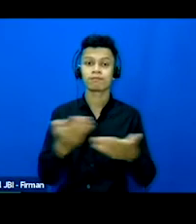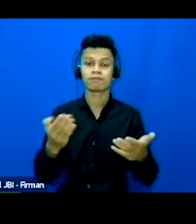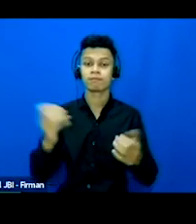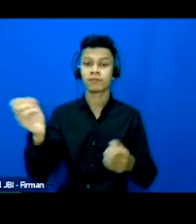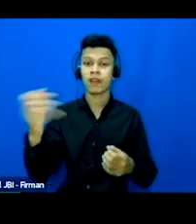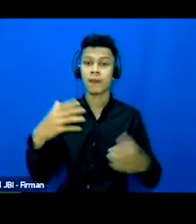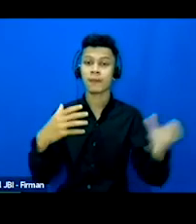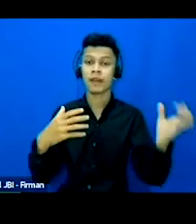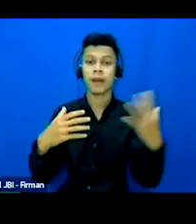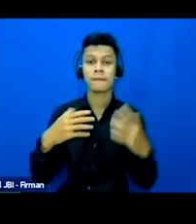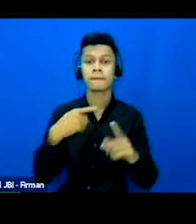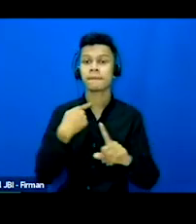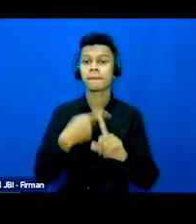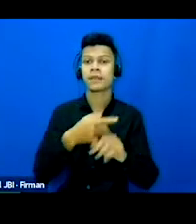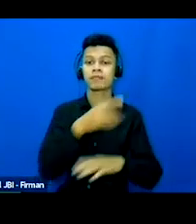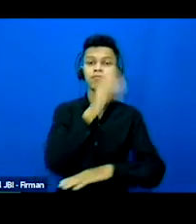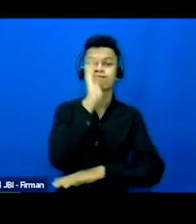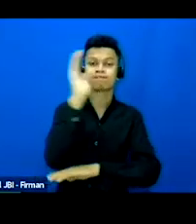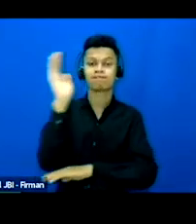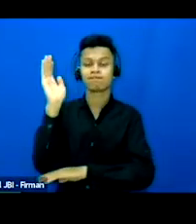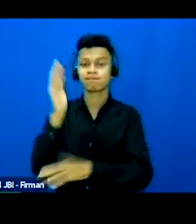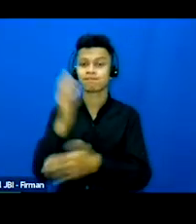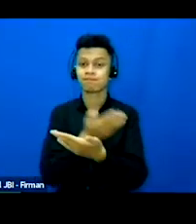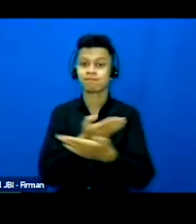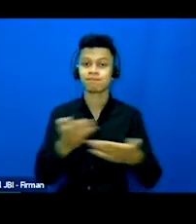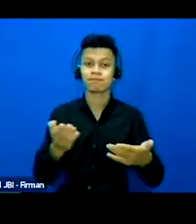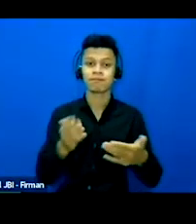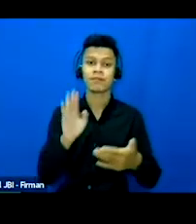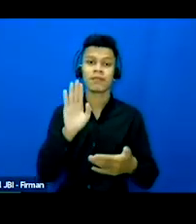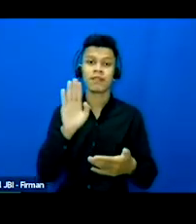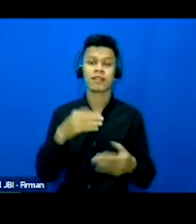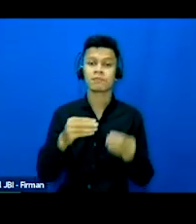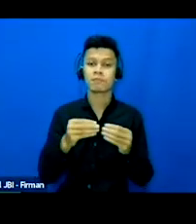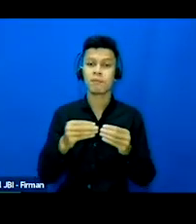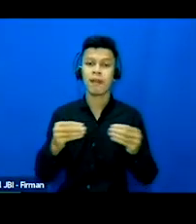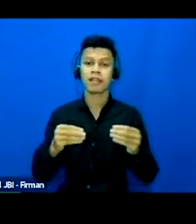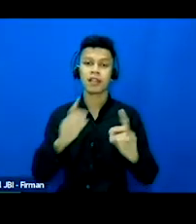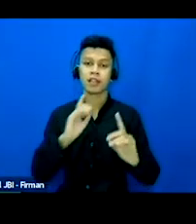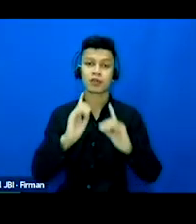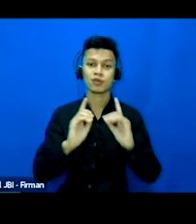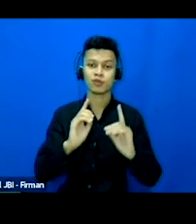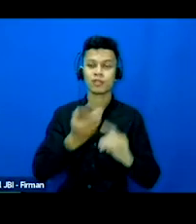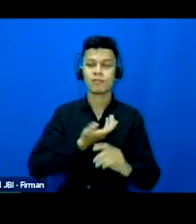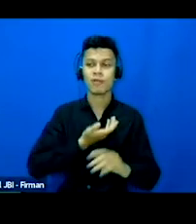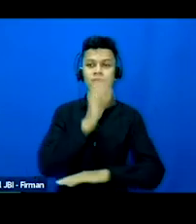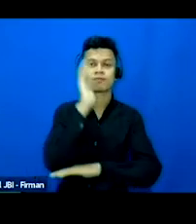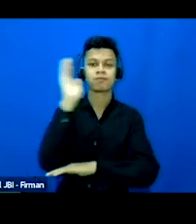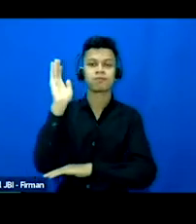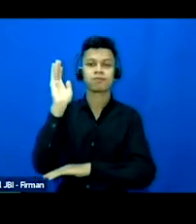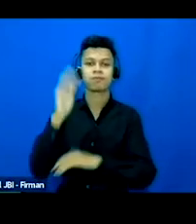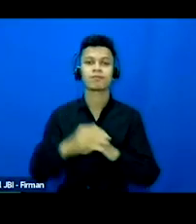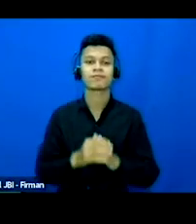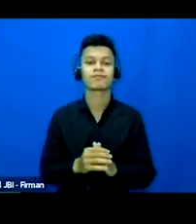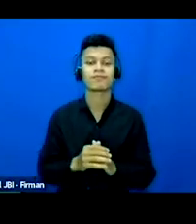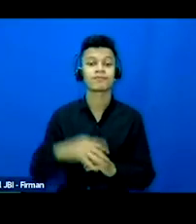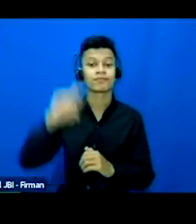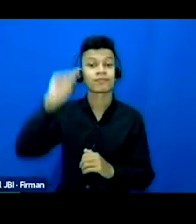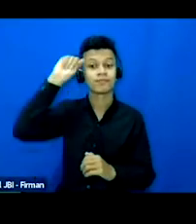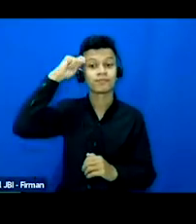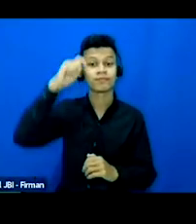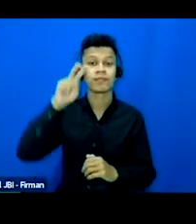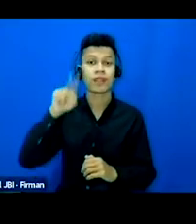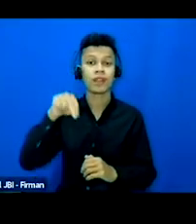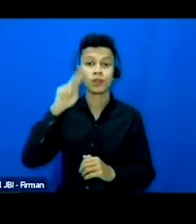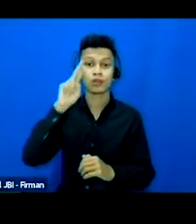penanggap dan juga portmapper yang telah berkenan untuk menyampaikan materi diskusi pada hari ini kemudian saya ingin mengingatkan sedikit bagi para